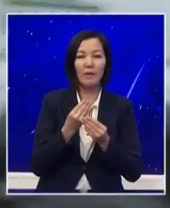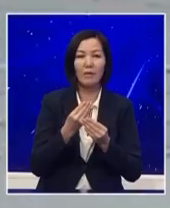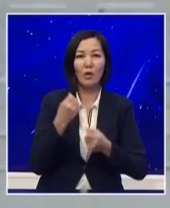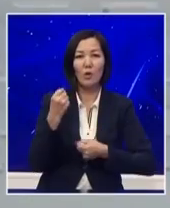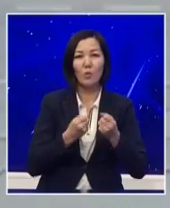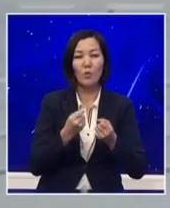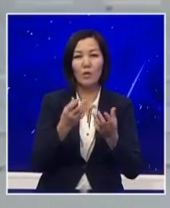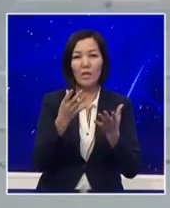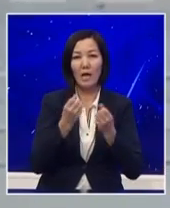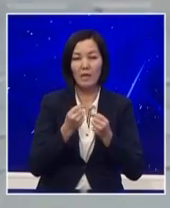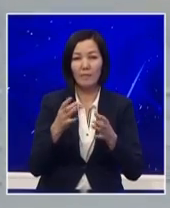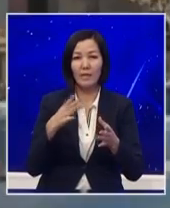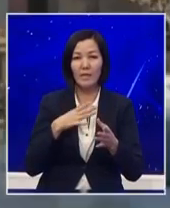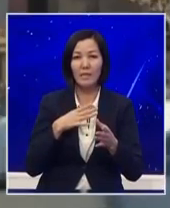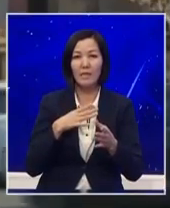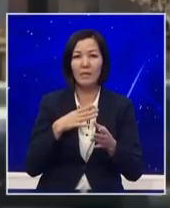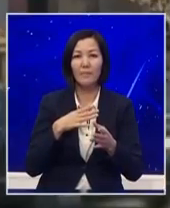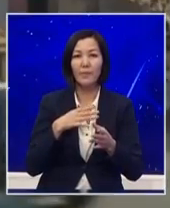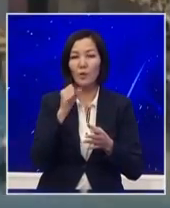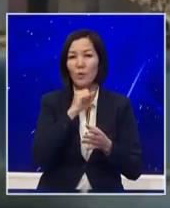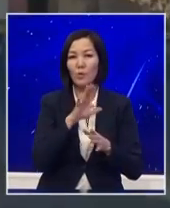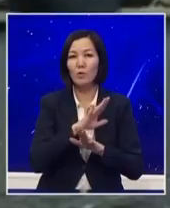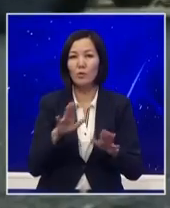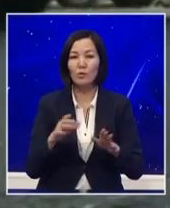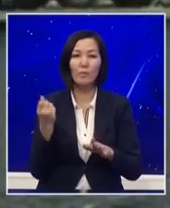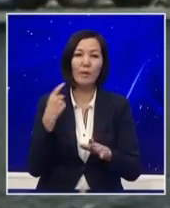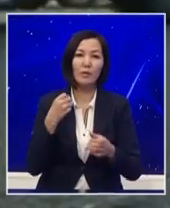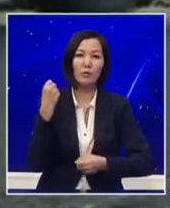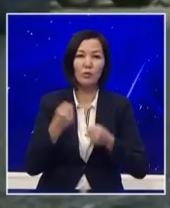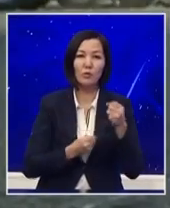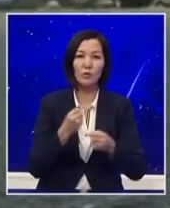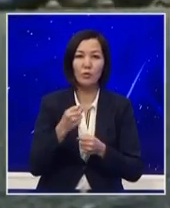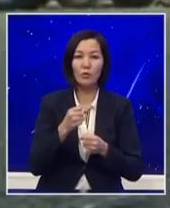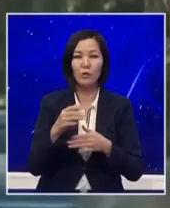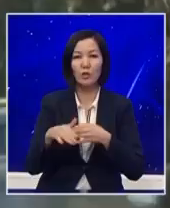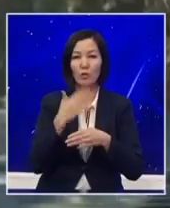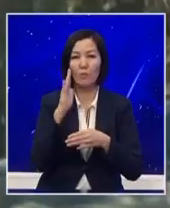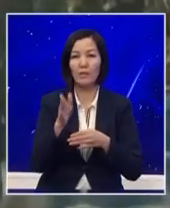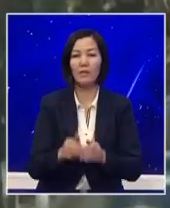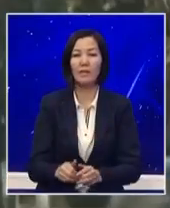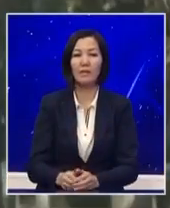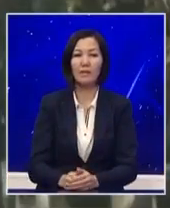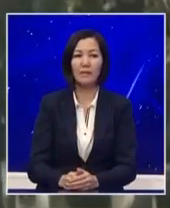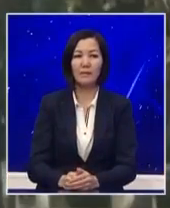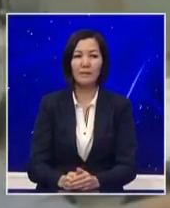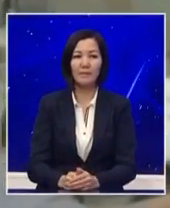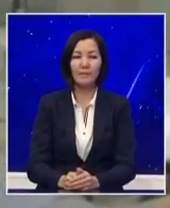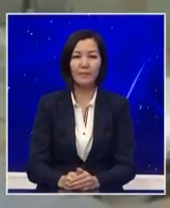кеткенін айтады. Енді ол тек ұрлық үшін ғана емес, көлікті мас күйінде жүргізген үшін де жауапқа тартылады.